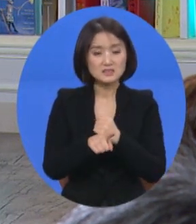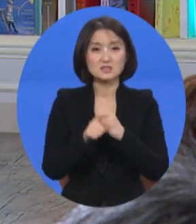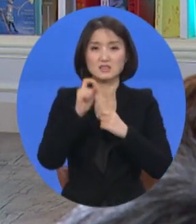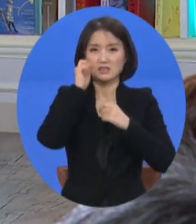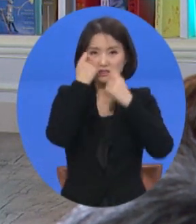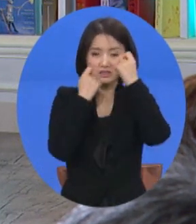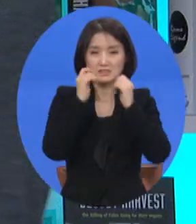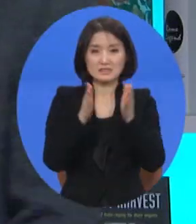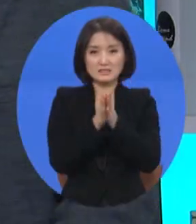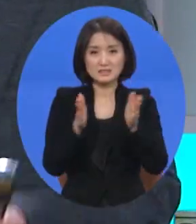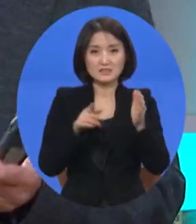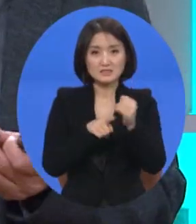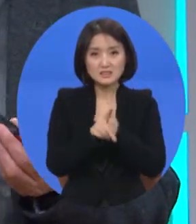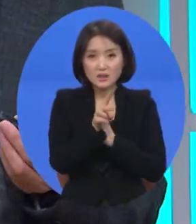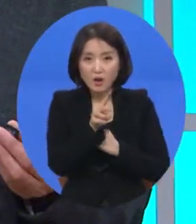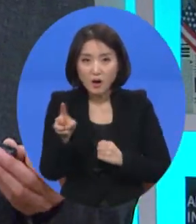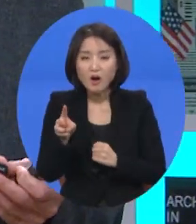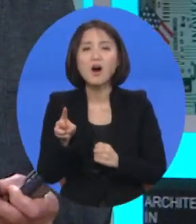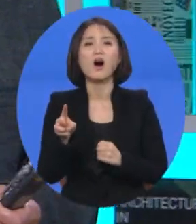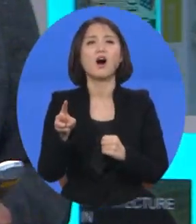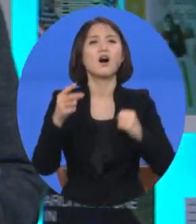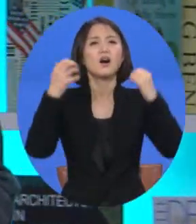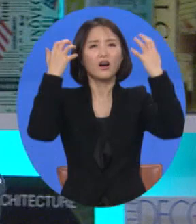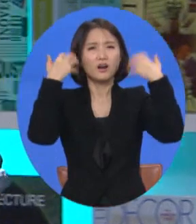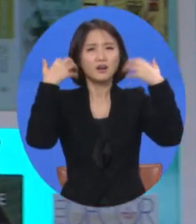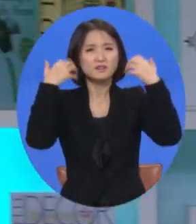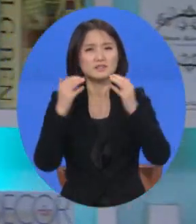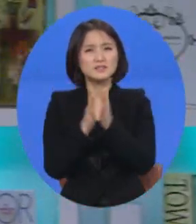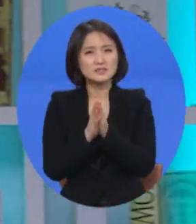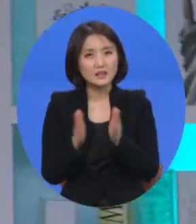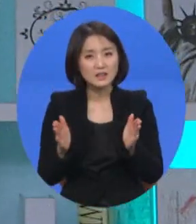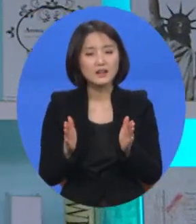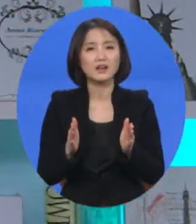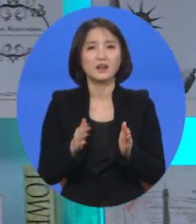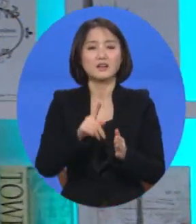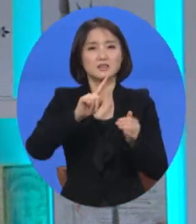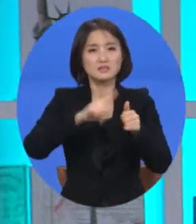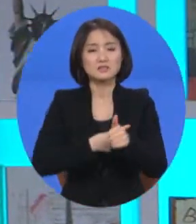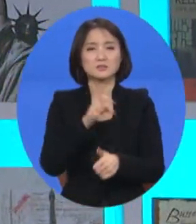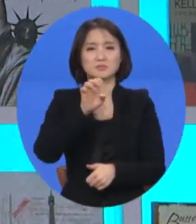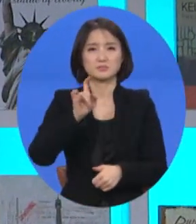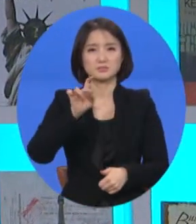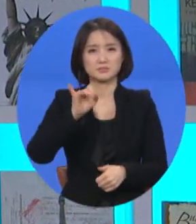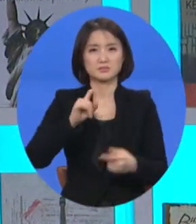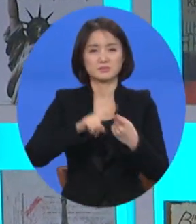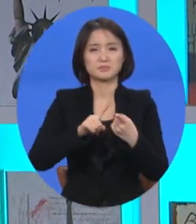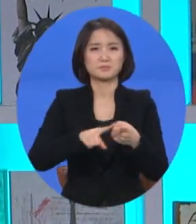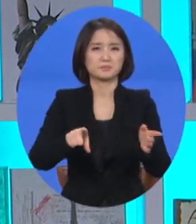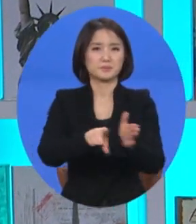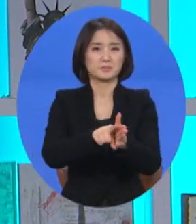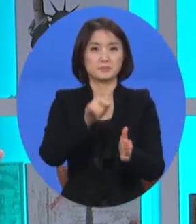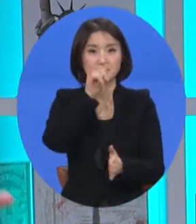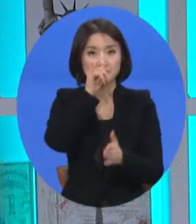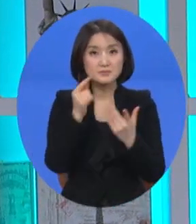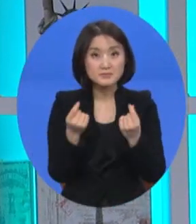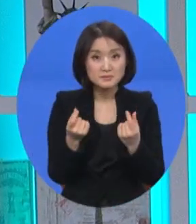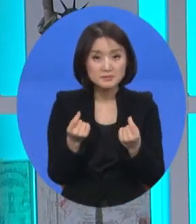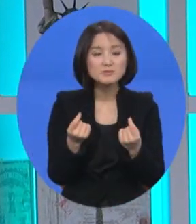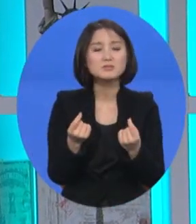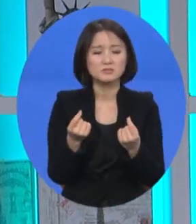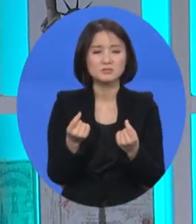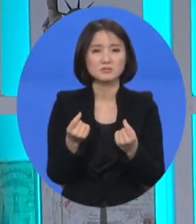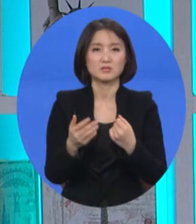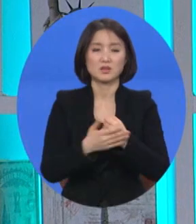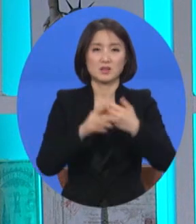입니다 무청 염 금식 이것이 바로 네미 가 가지고 있는 5가지 극 입니다 더구나